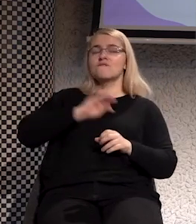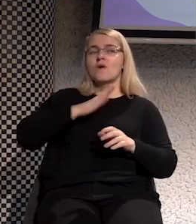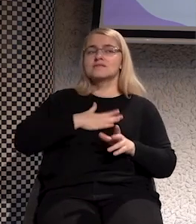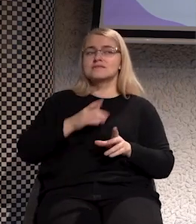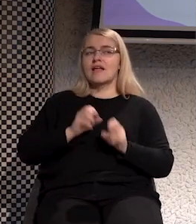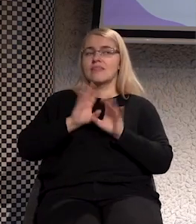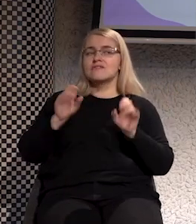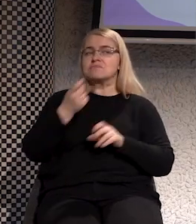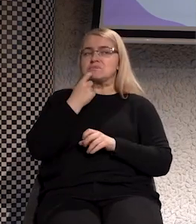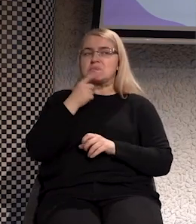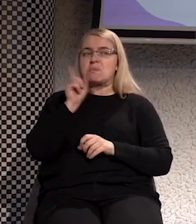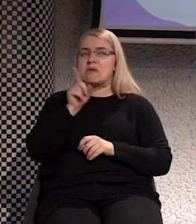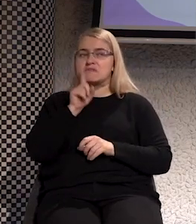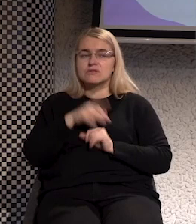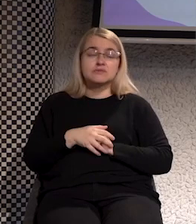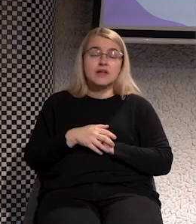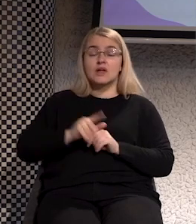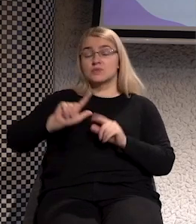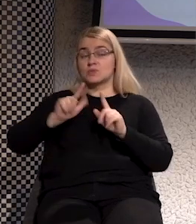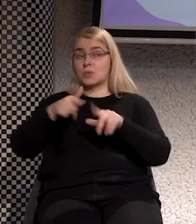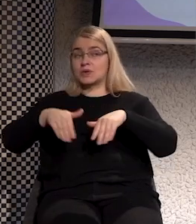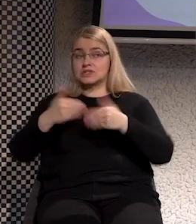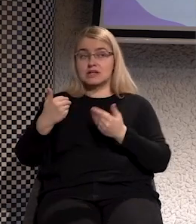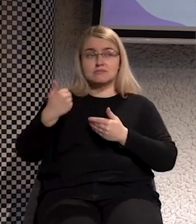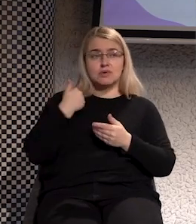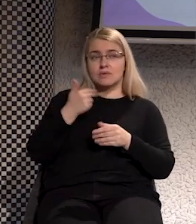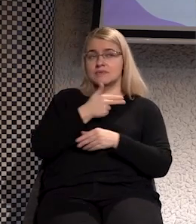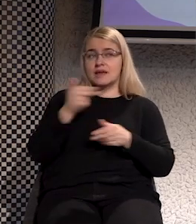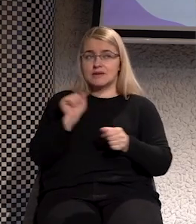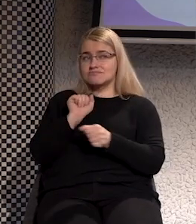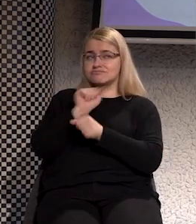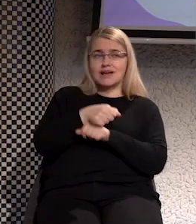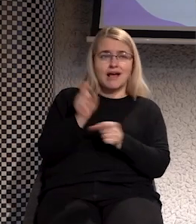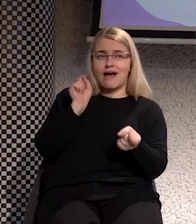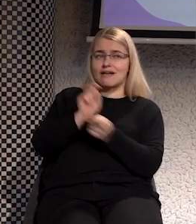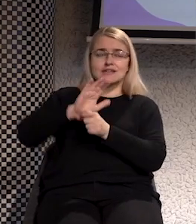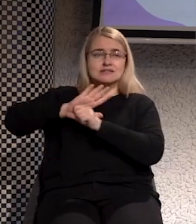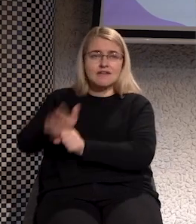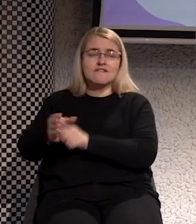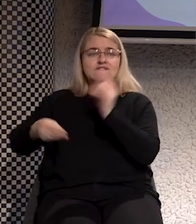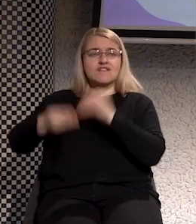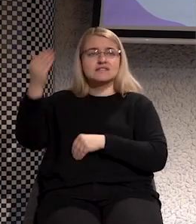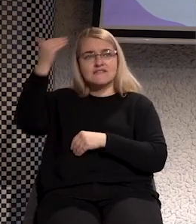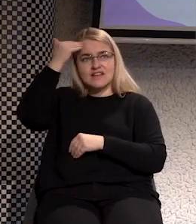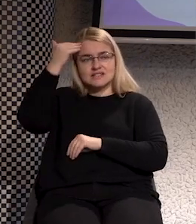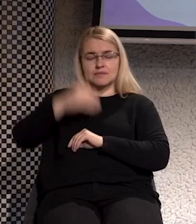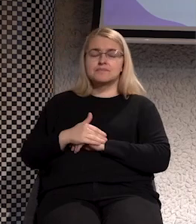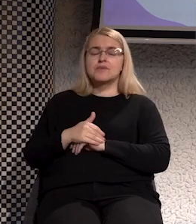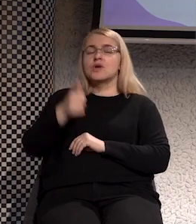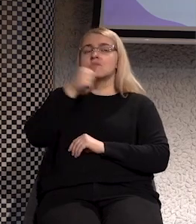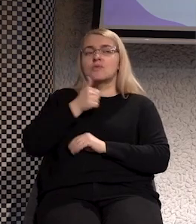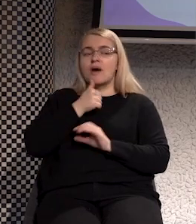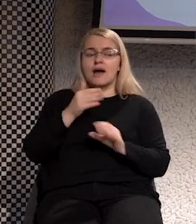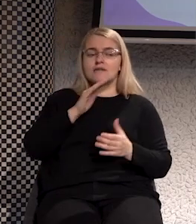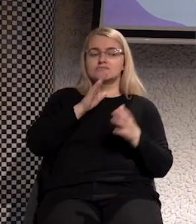w drugi dzień to był taki wątek związany bardziej z przemocą i antydyskryminacją, on był trochę bardziej wiedzowy, czyli próbowaliśmy łączyć to, co łączymy w